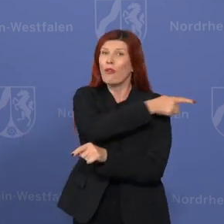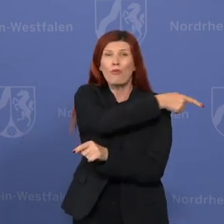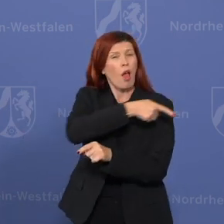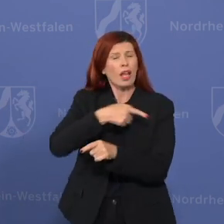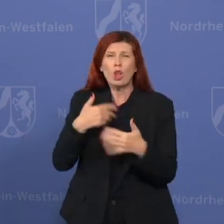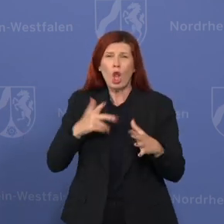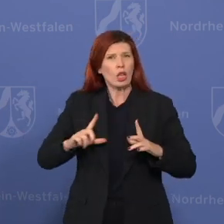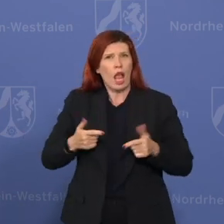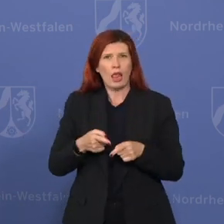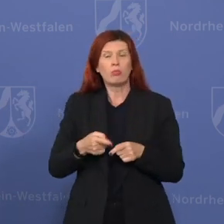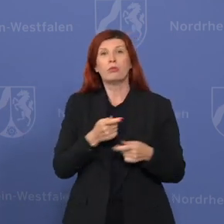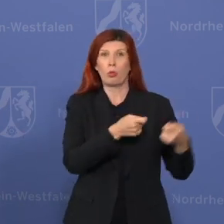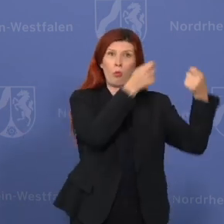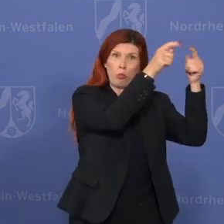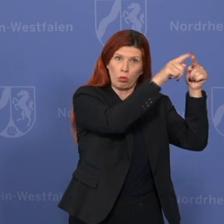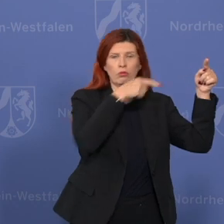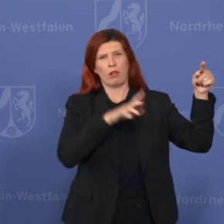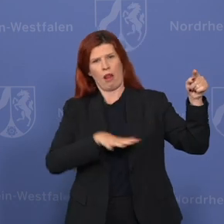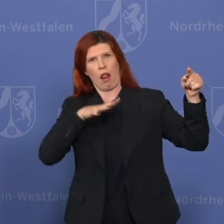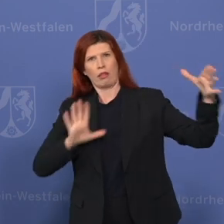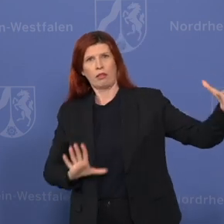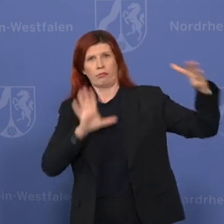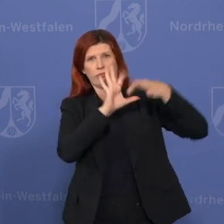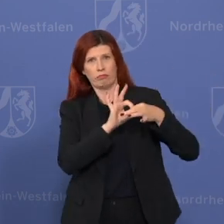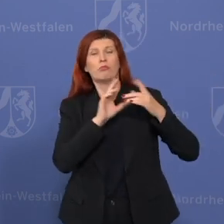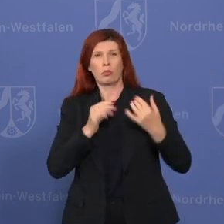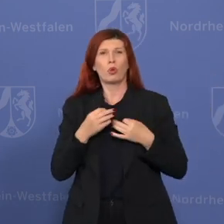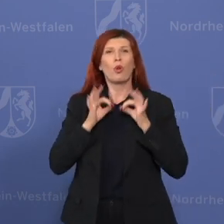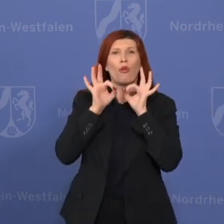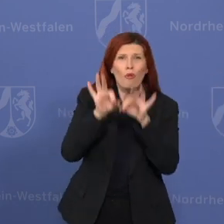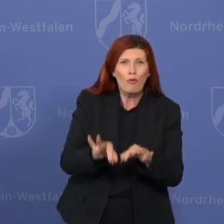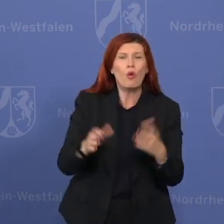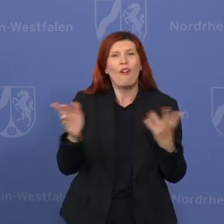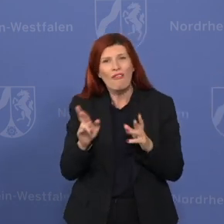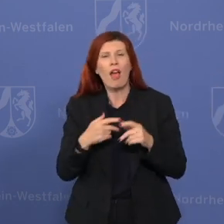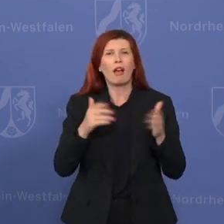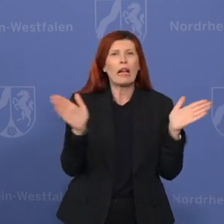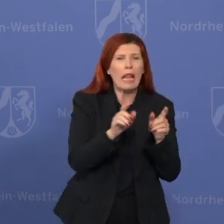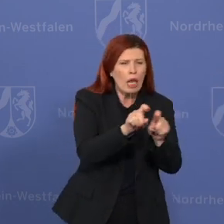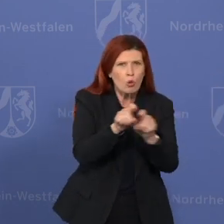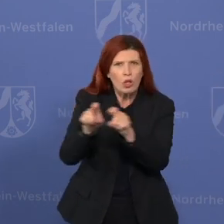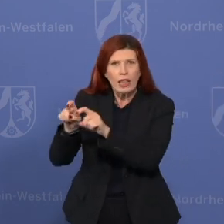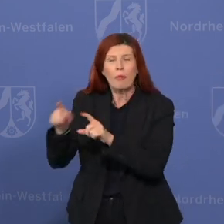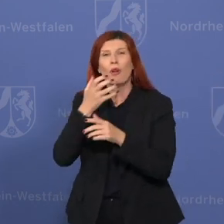kleinen Unternehmen sicher durch die Krise lotsen wollen. So schnell